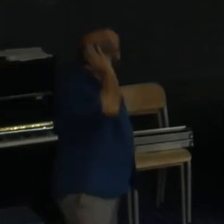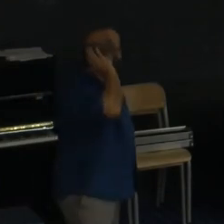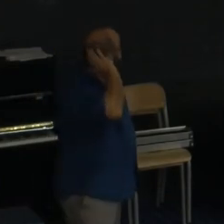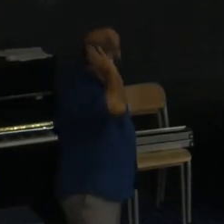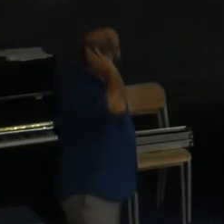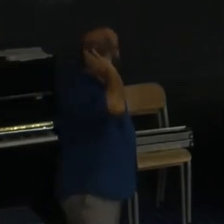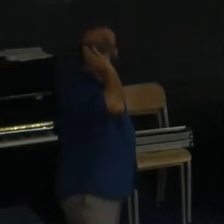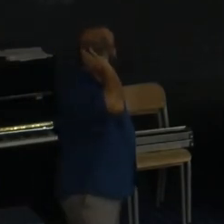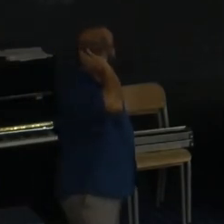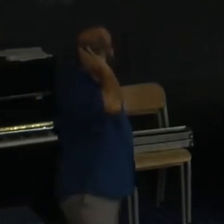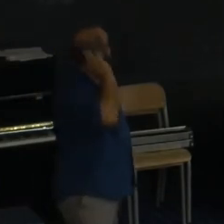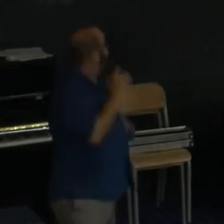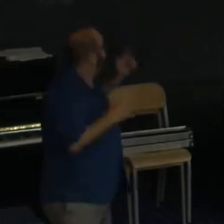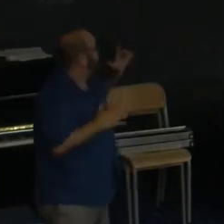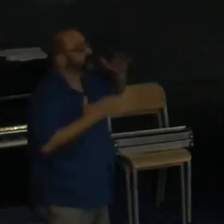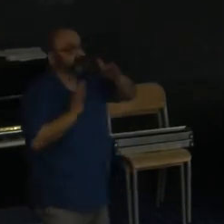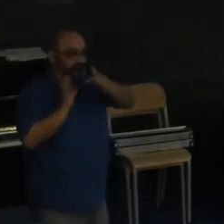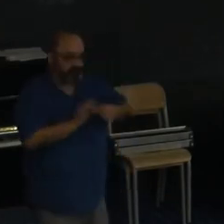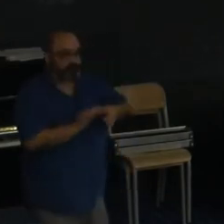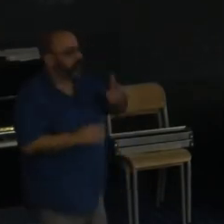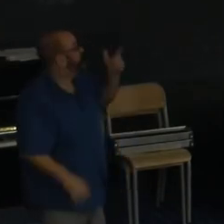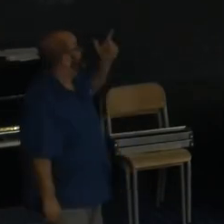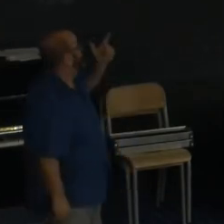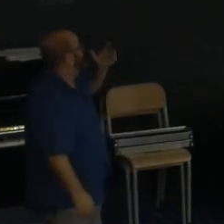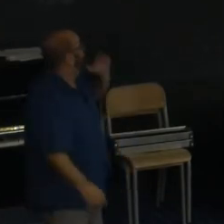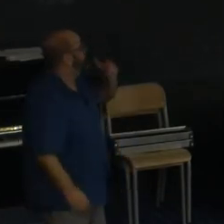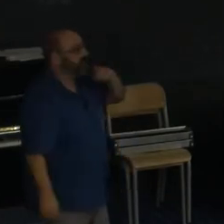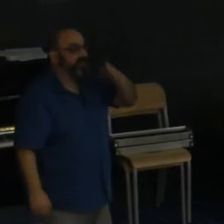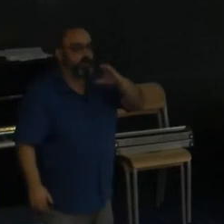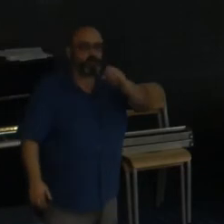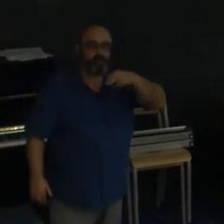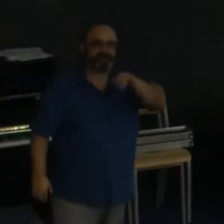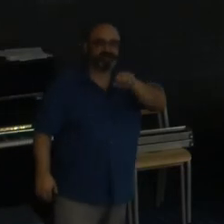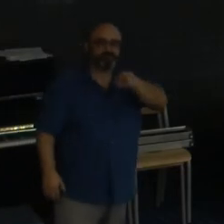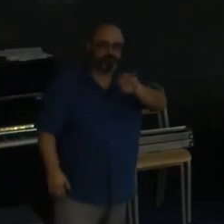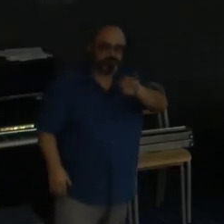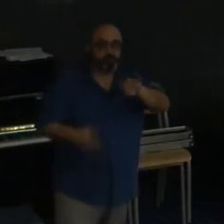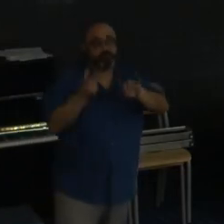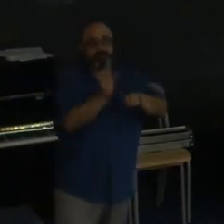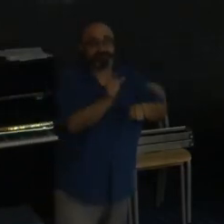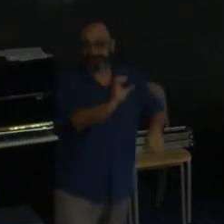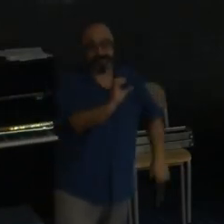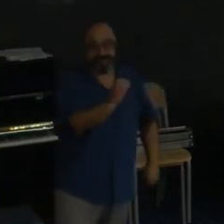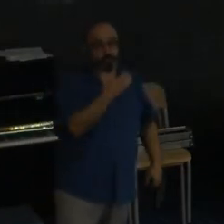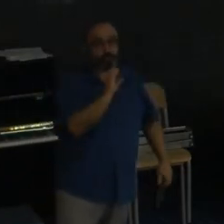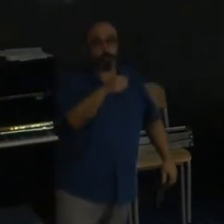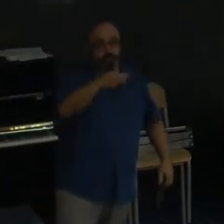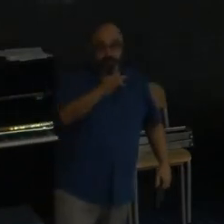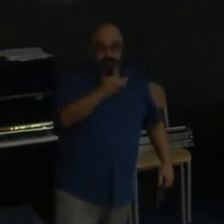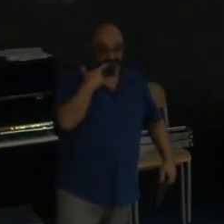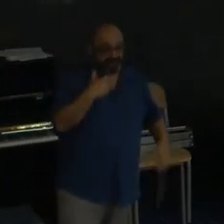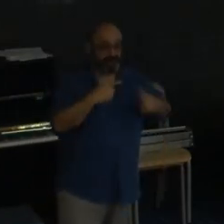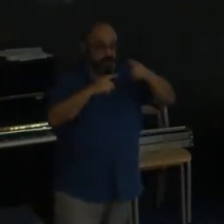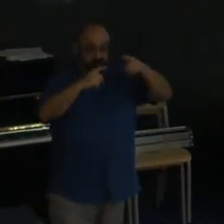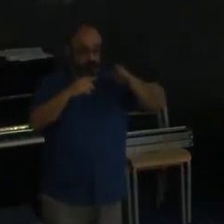Alors, on peut continuer à faire le code. Donc, quand je fais continue ou c ou count, en fait, le debugger va continuer jusqu'au